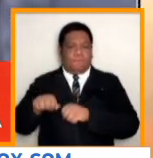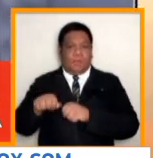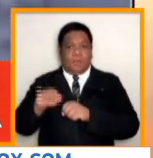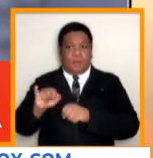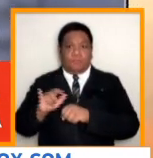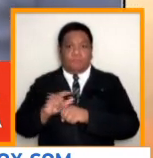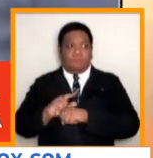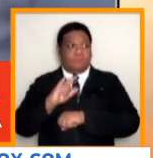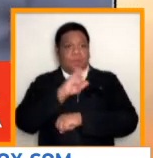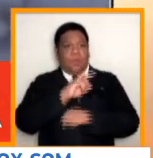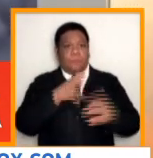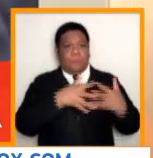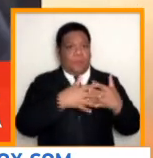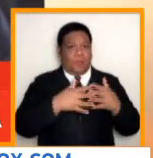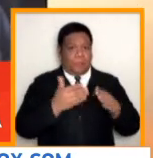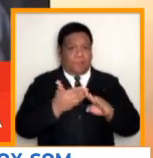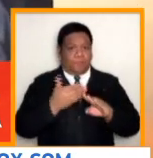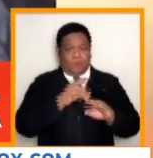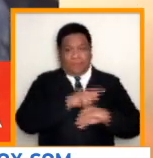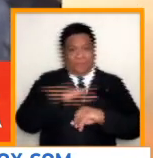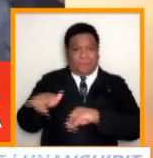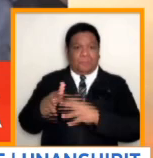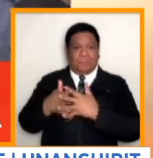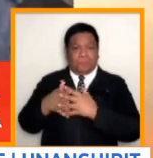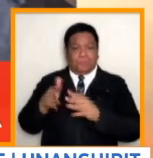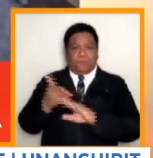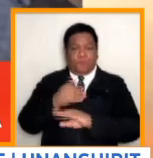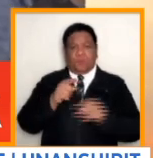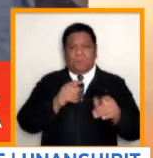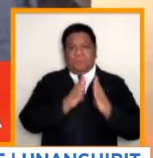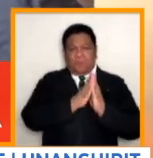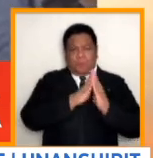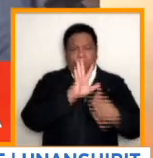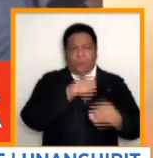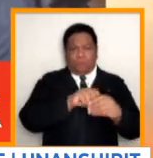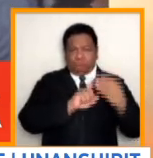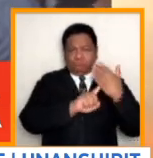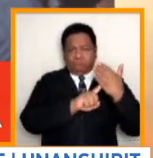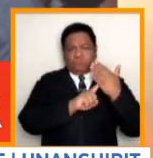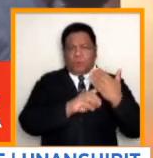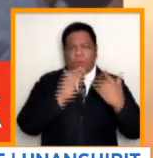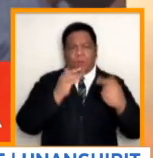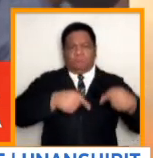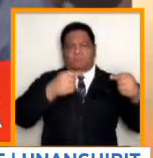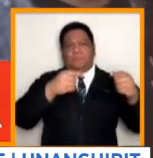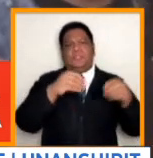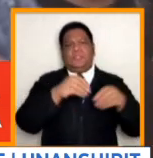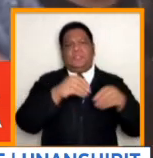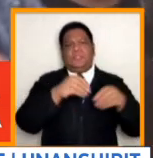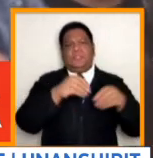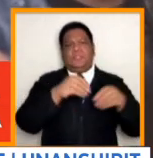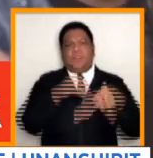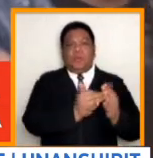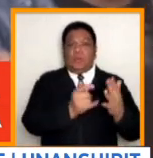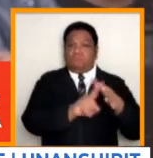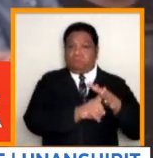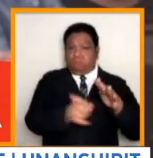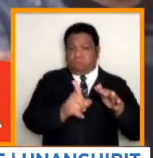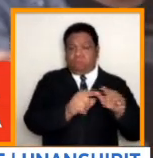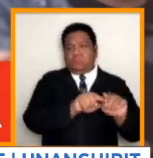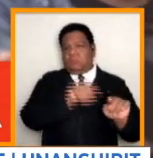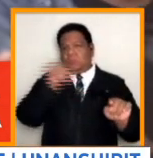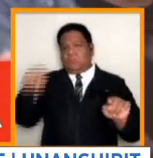at nakikibahagi sa mga protesta si Candy kaugnay sa tensyon sa Myanmar. Tumakas na lang siya sa Myanmar para makasari sa